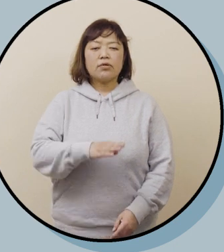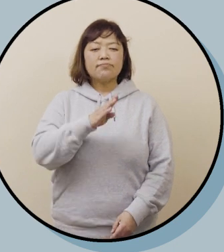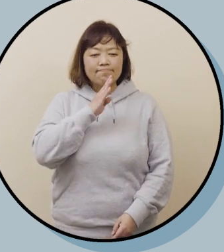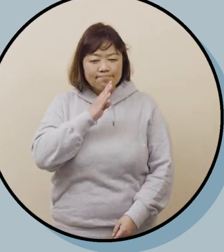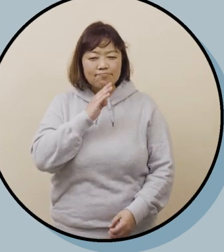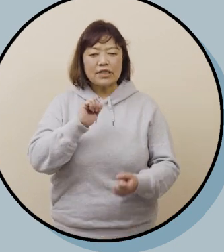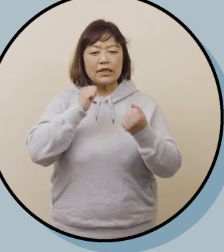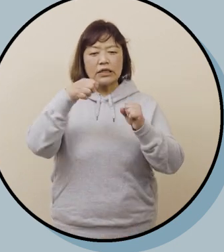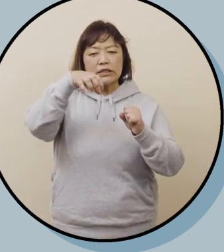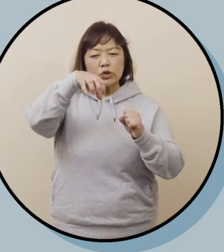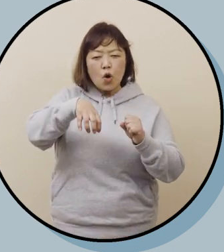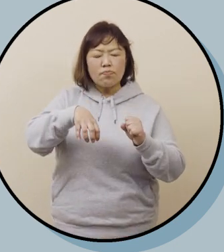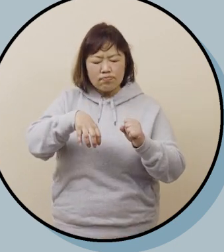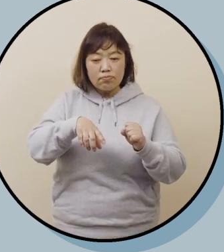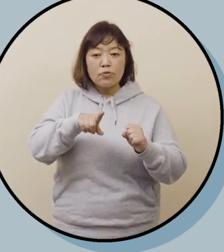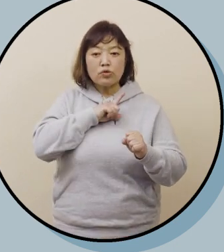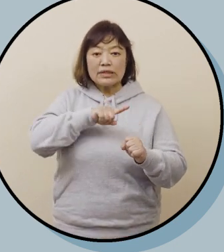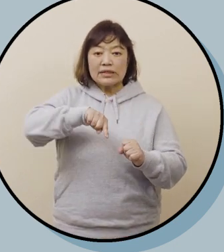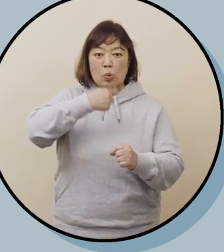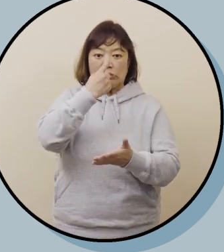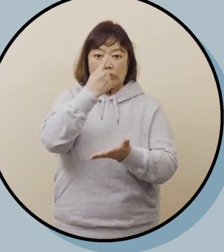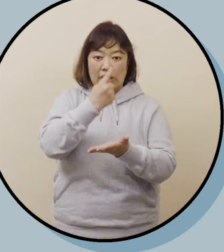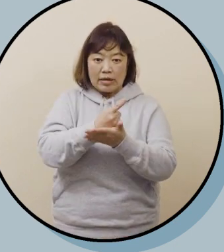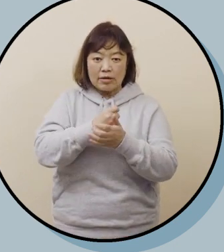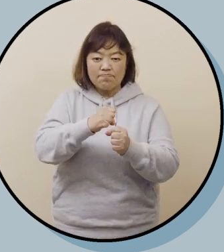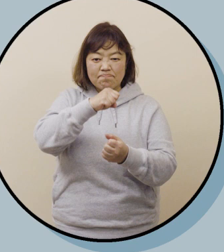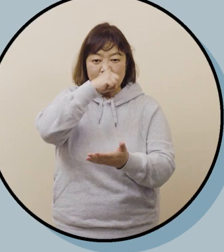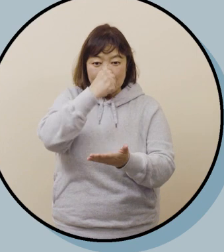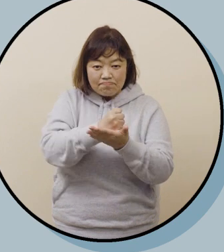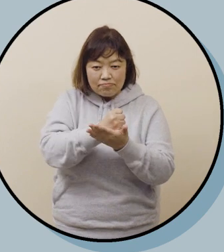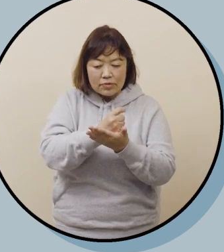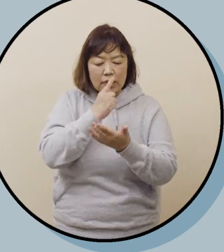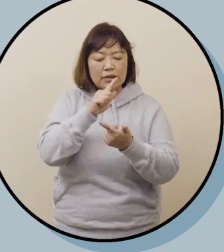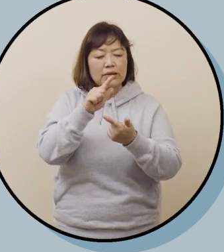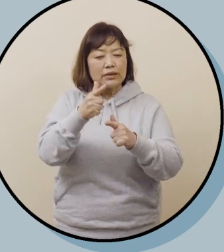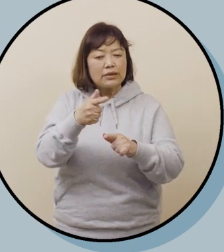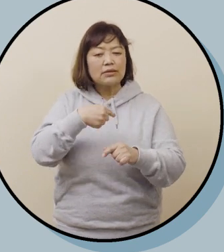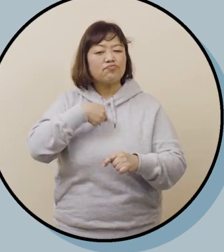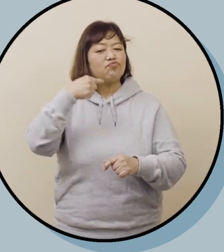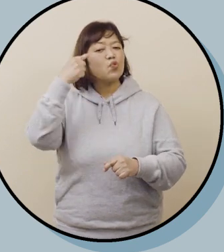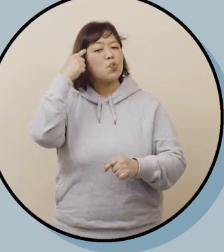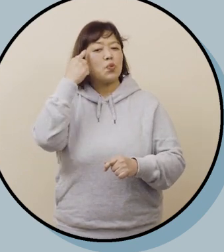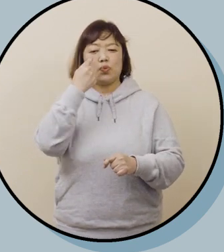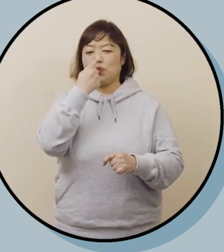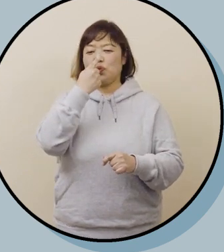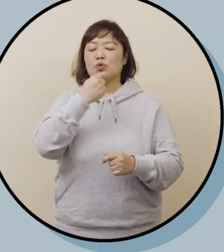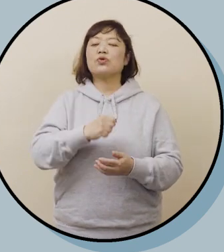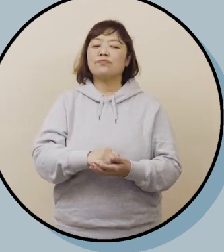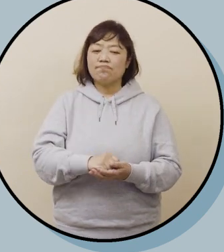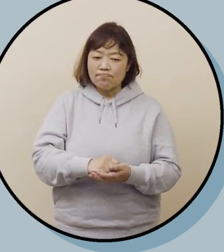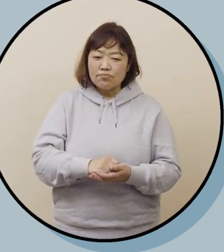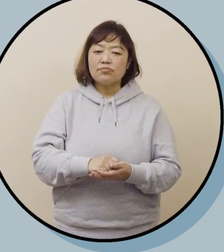ってまず一人だけでは成立しないものだと思うんです